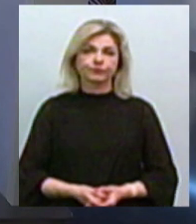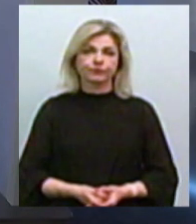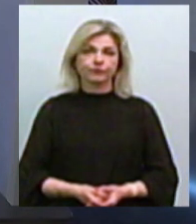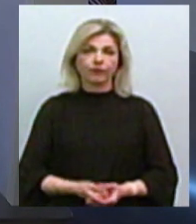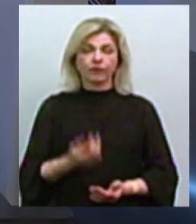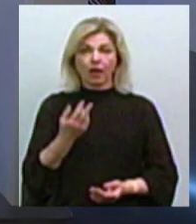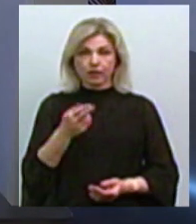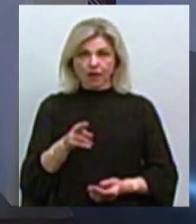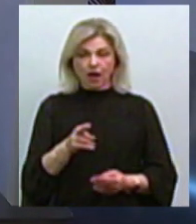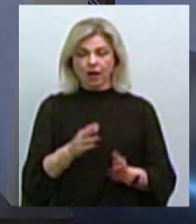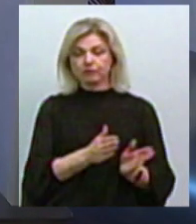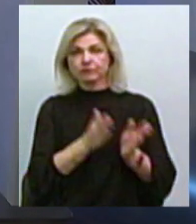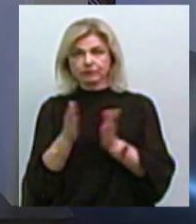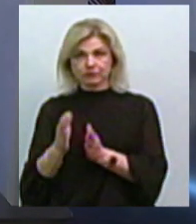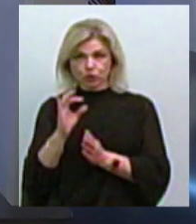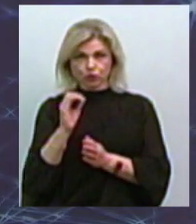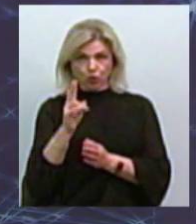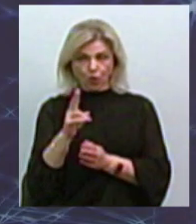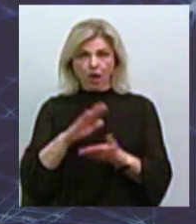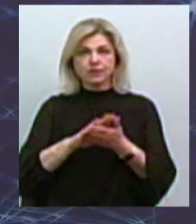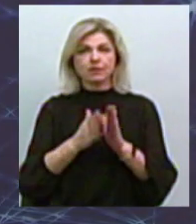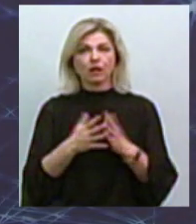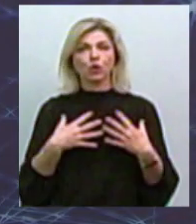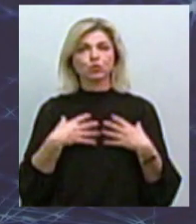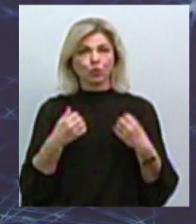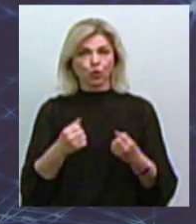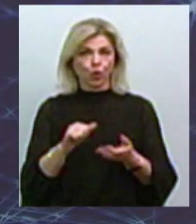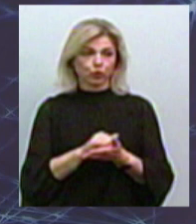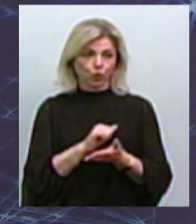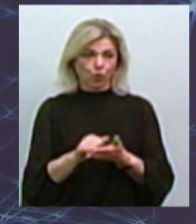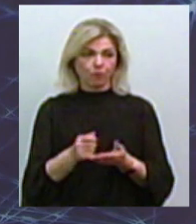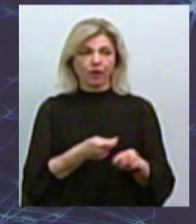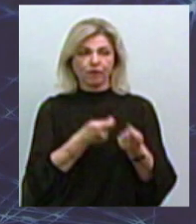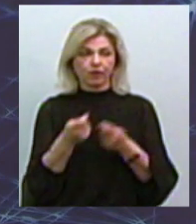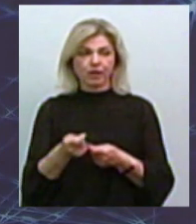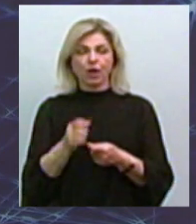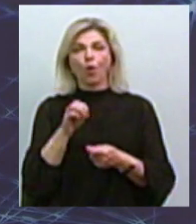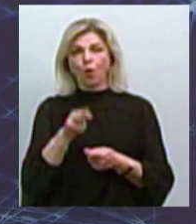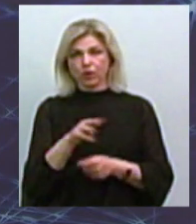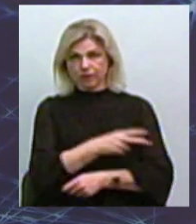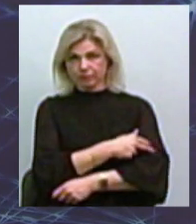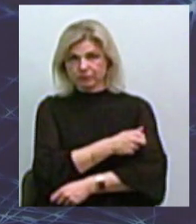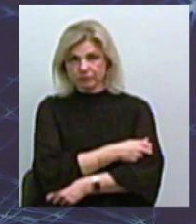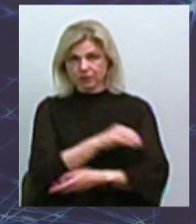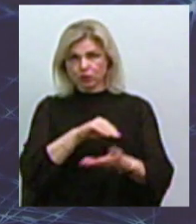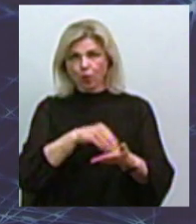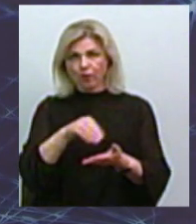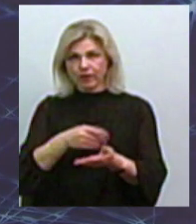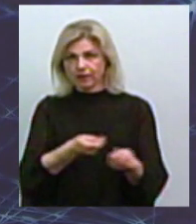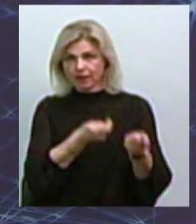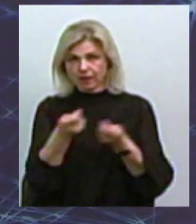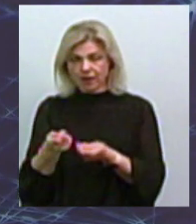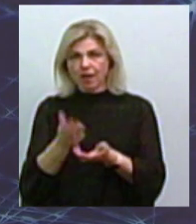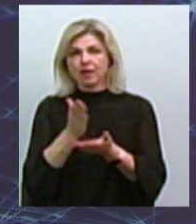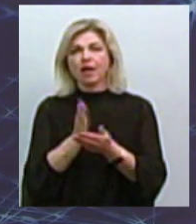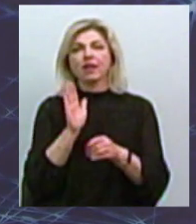Для отримання відстрочки за станом здоров'я документ – це тільки з лікувальних закладів, довідки. Є наказ